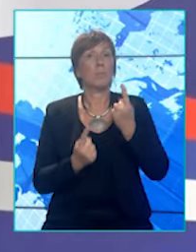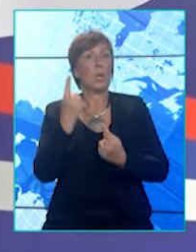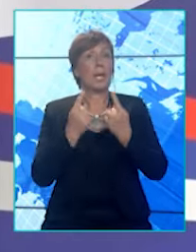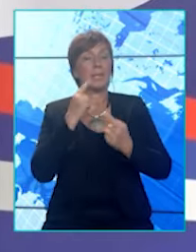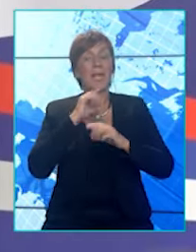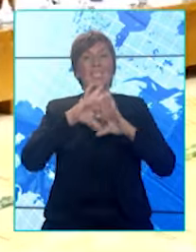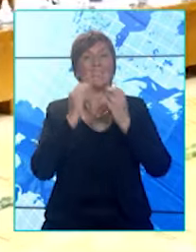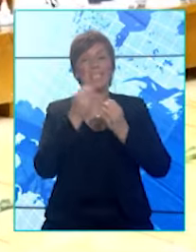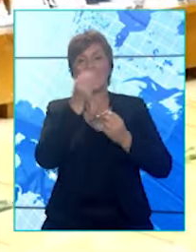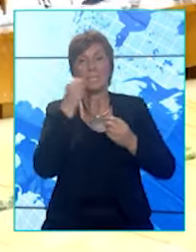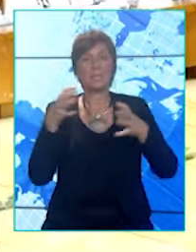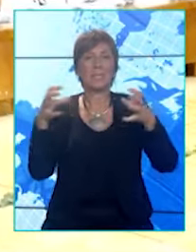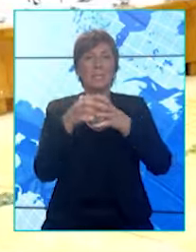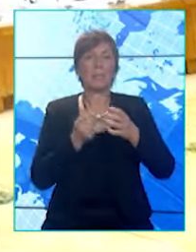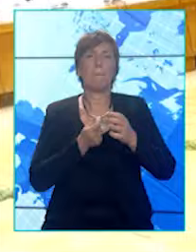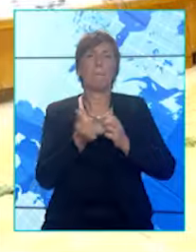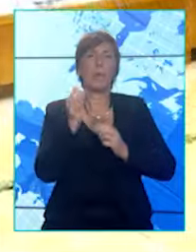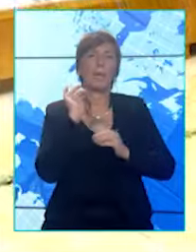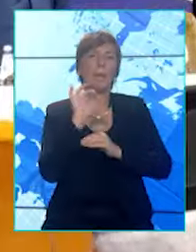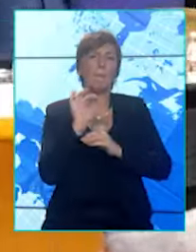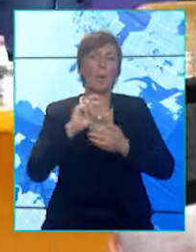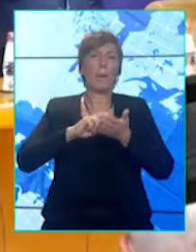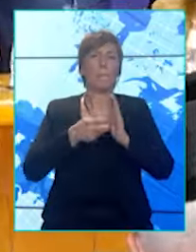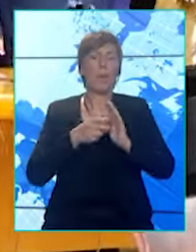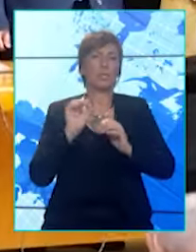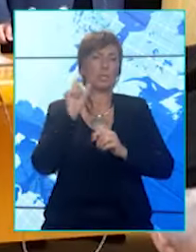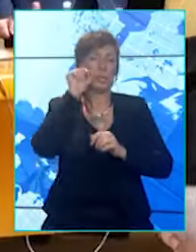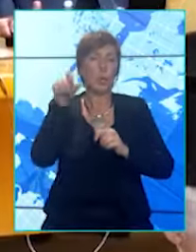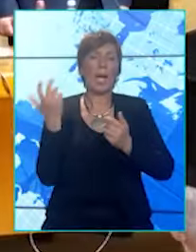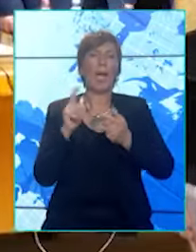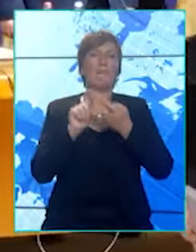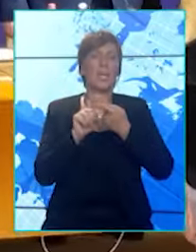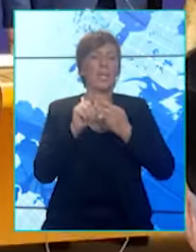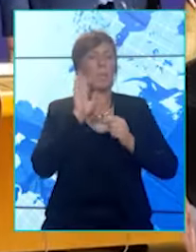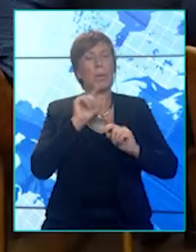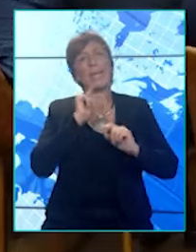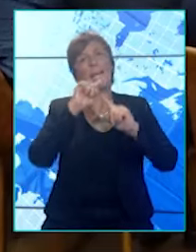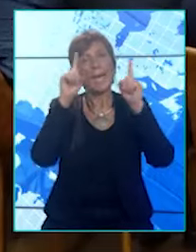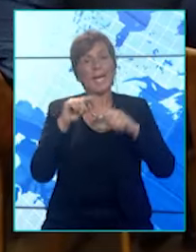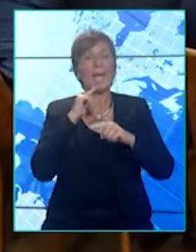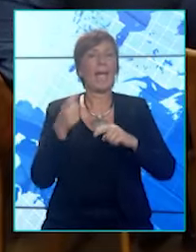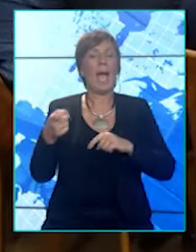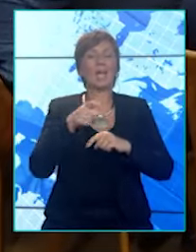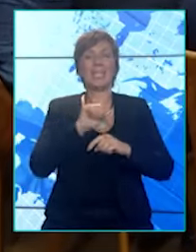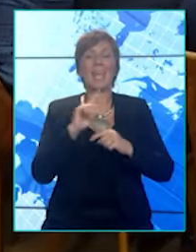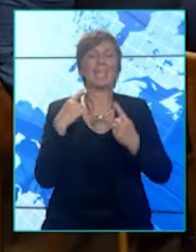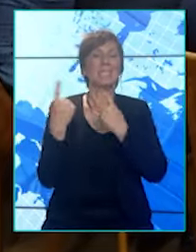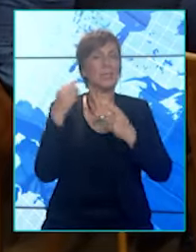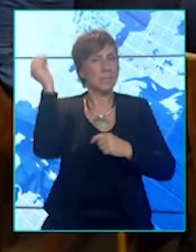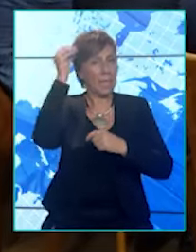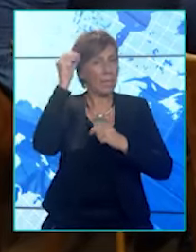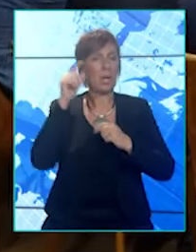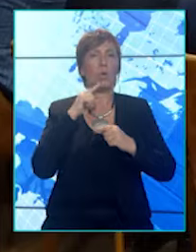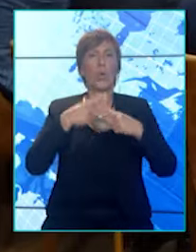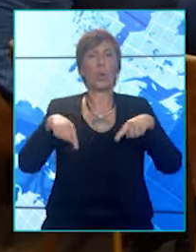na Svesrpski sabor, brojne poruke političkih aktera kako iz Federacije BiH, tako i iz RS-a i Asocijacije nezavisnih